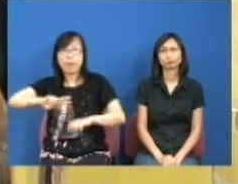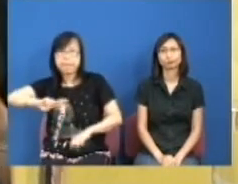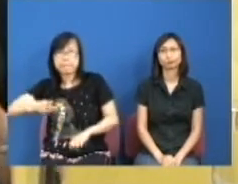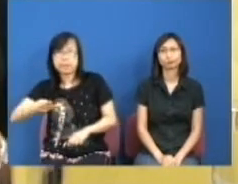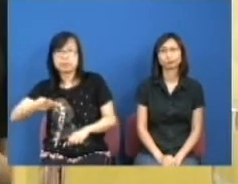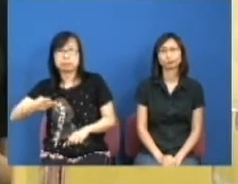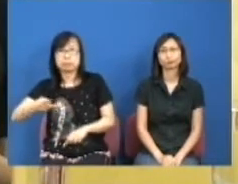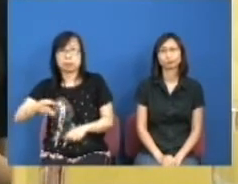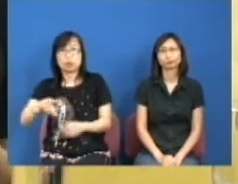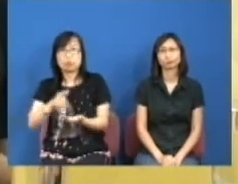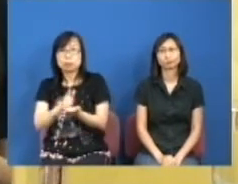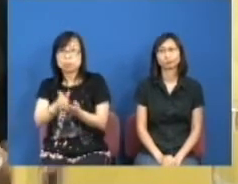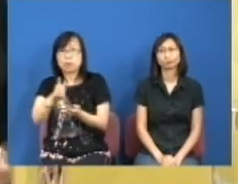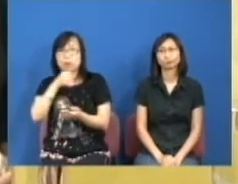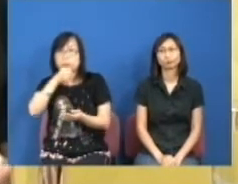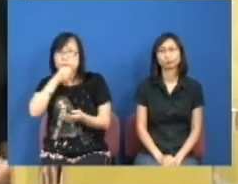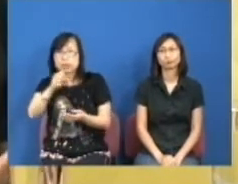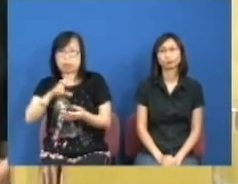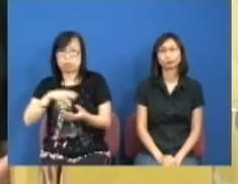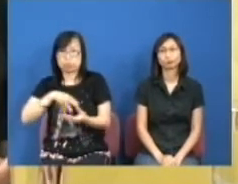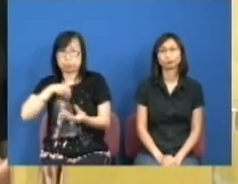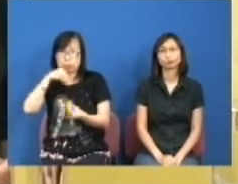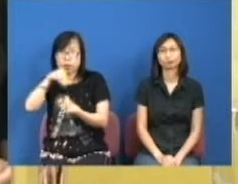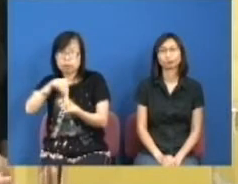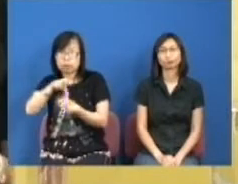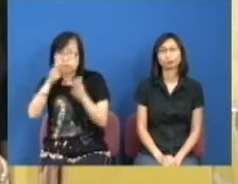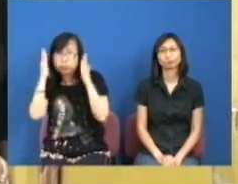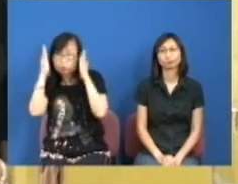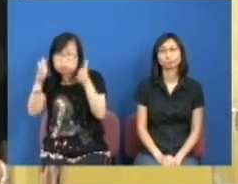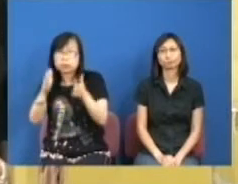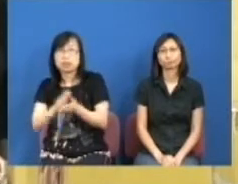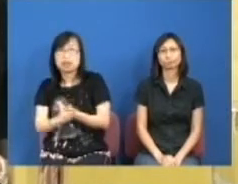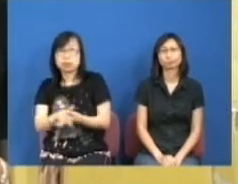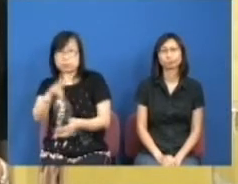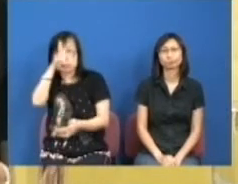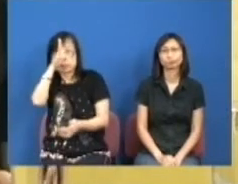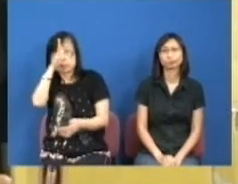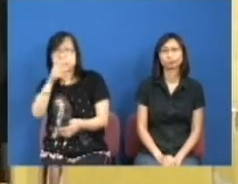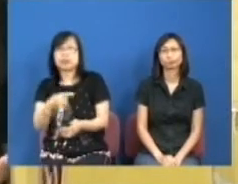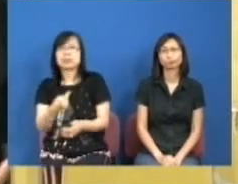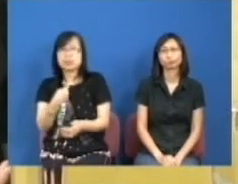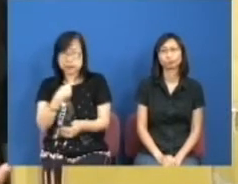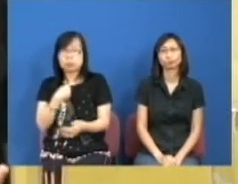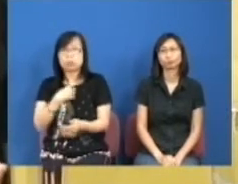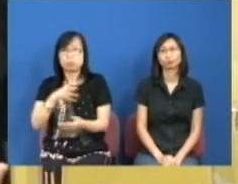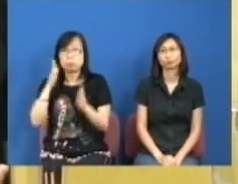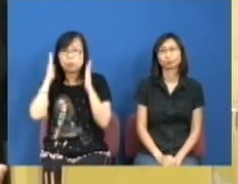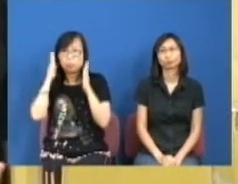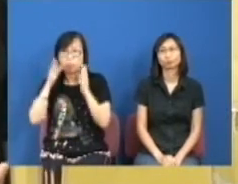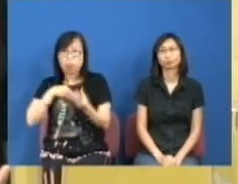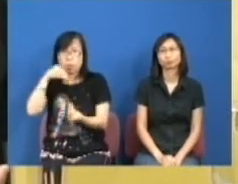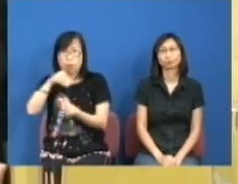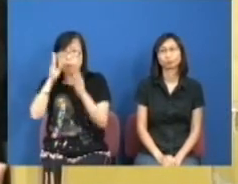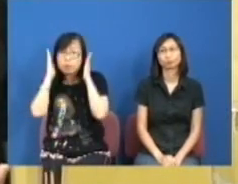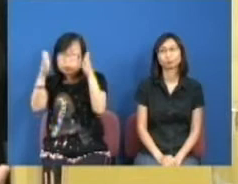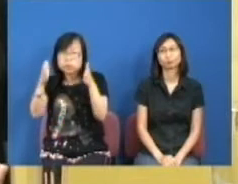個主流媒體都需要去關注嘅一個政治行動，亦都係連政府咧亦都需要去關注嘅。咁所以我諗呢個